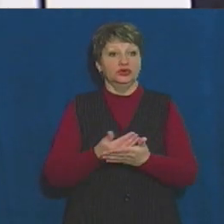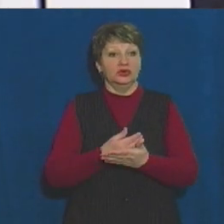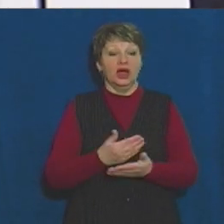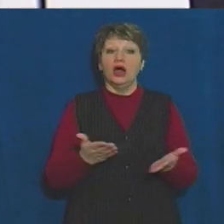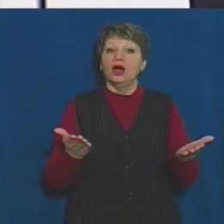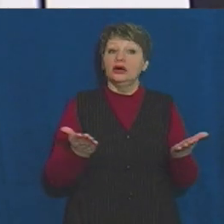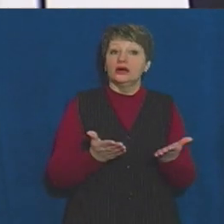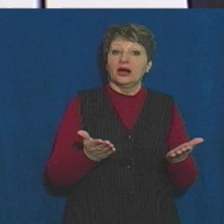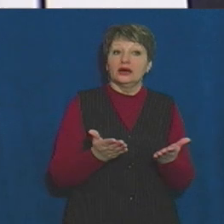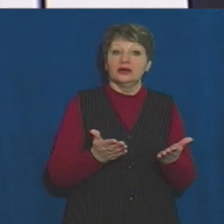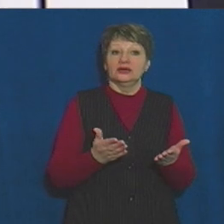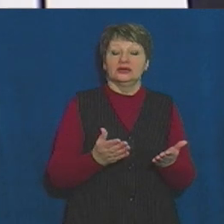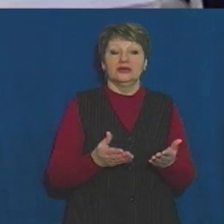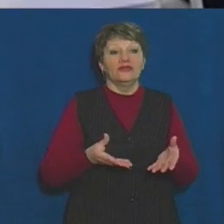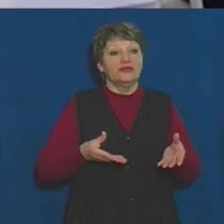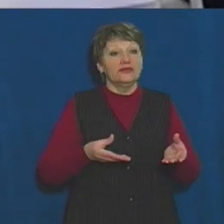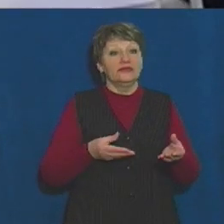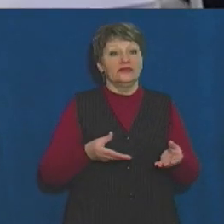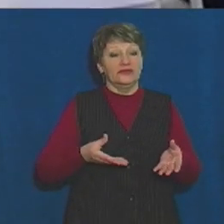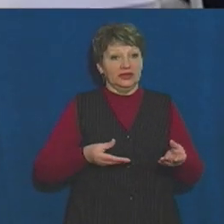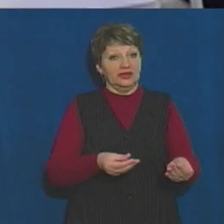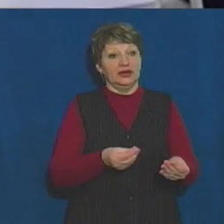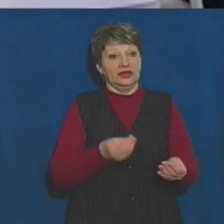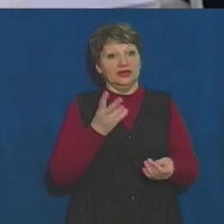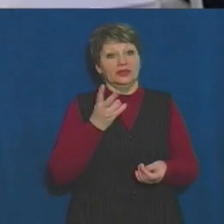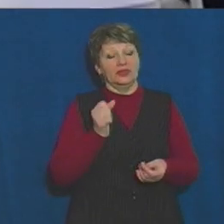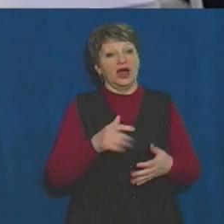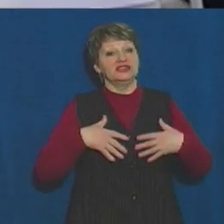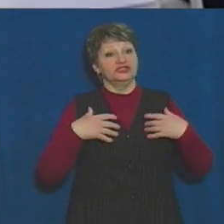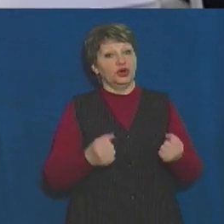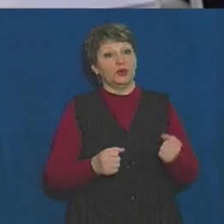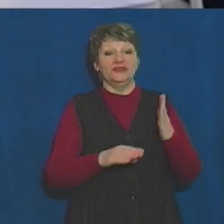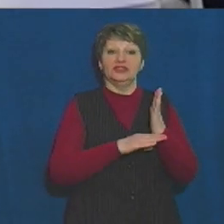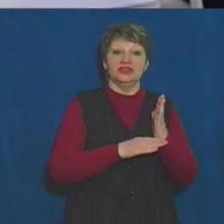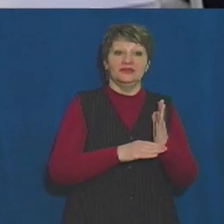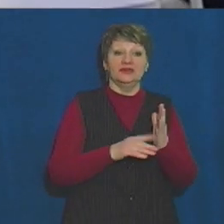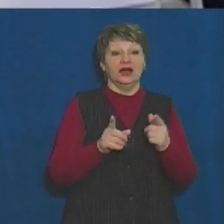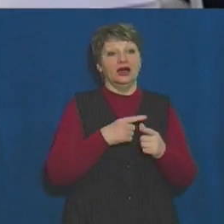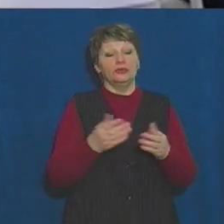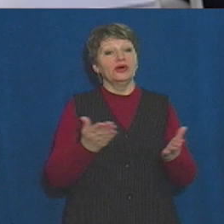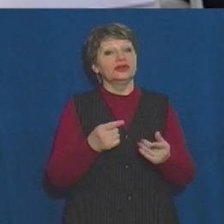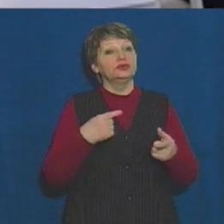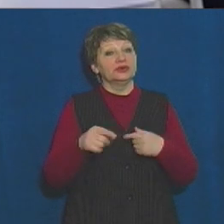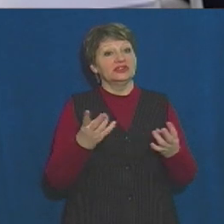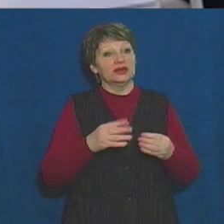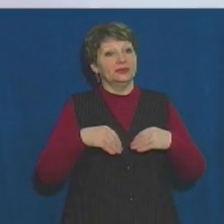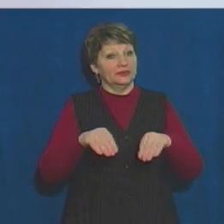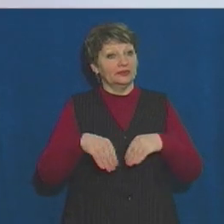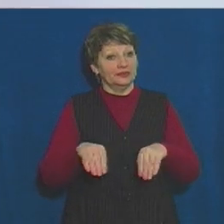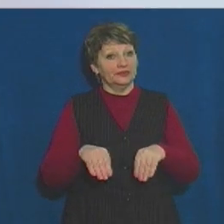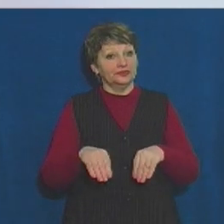залежить від його віку або ж його різновиду? Ну, звичайно, що тут треба